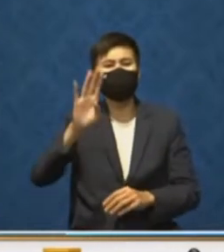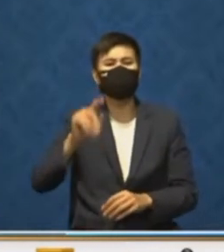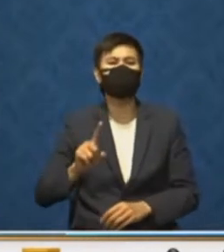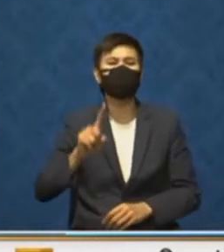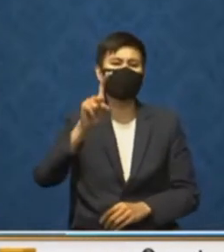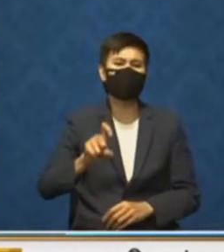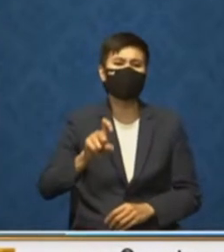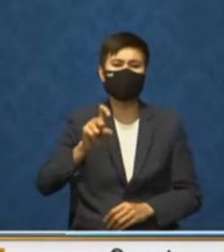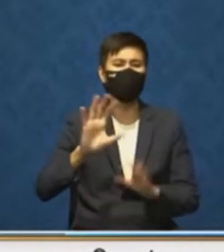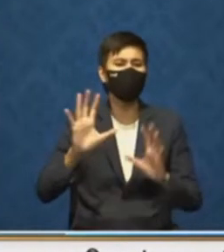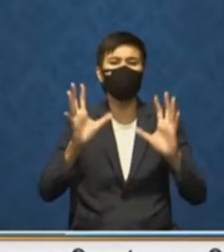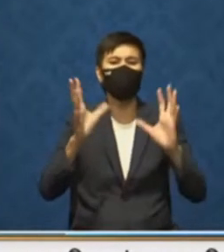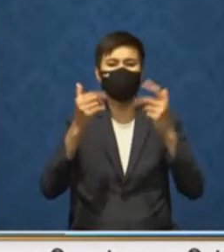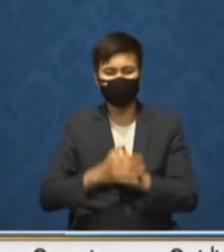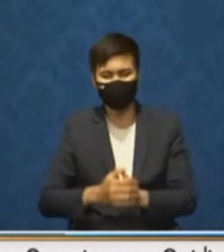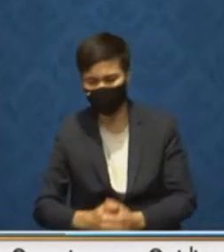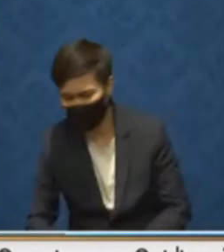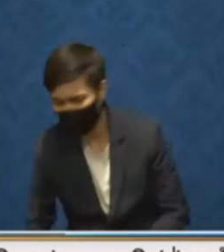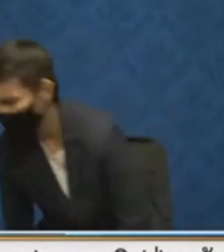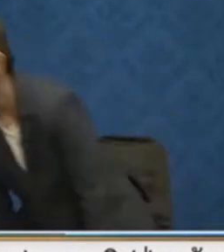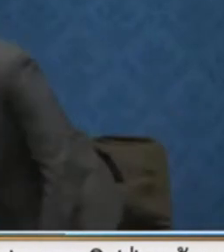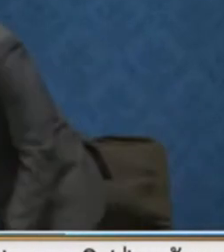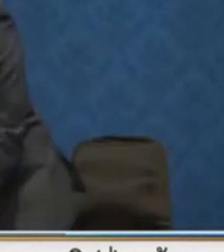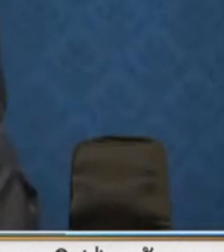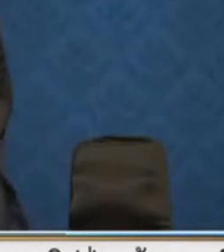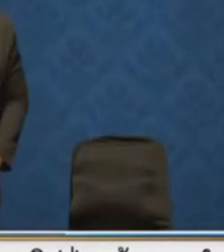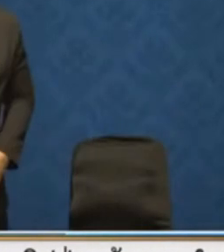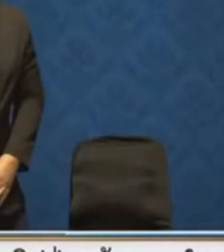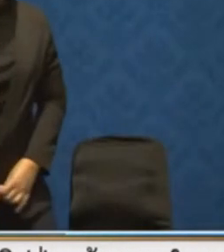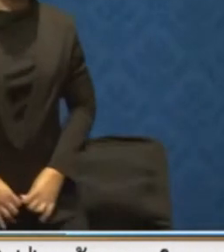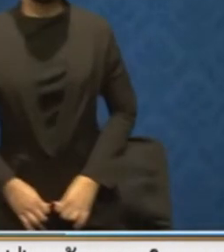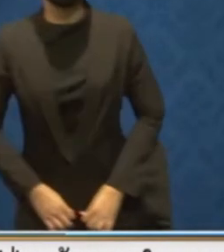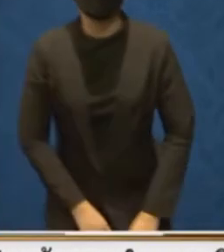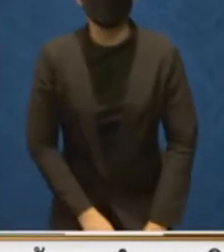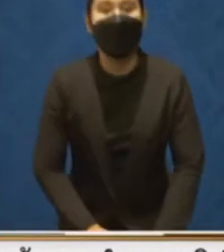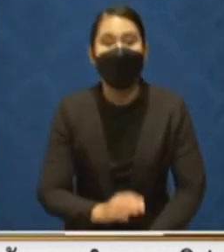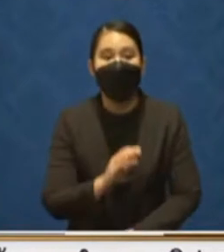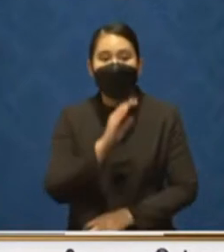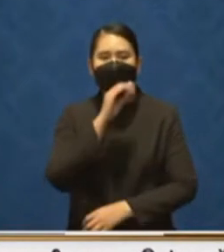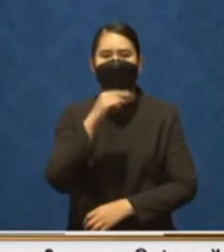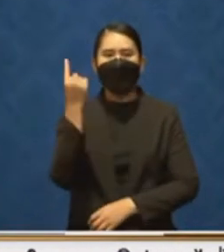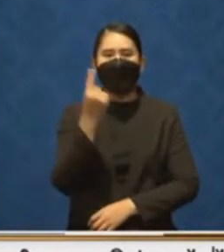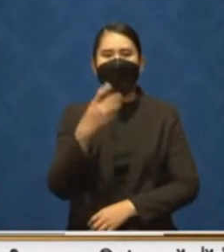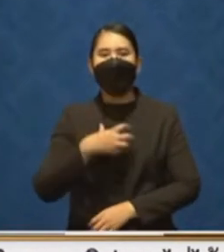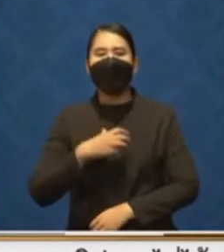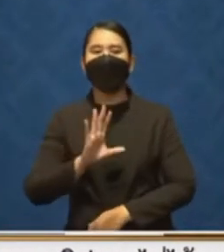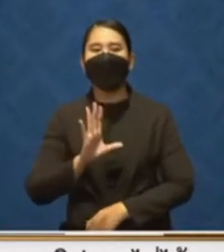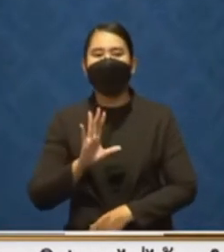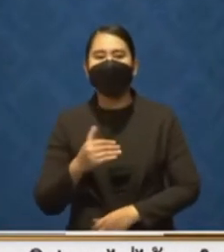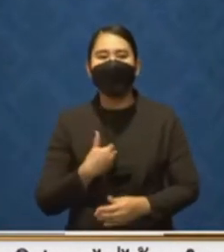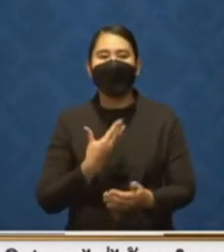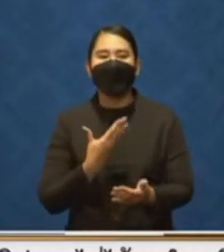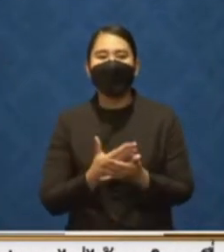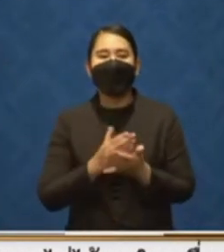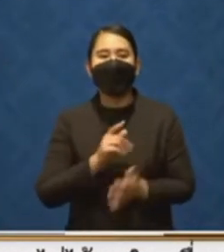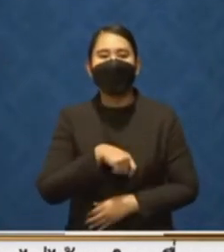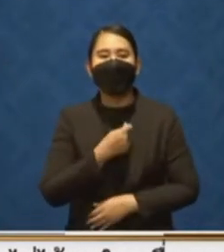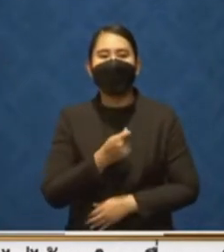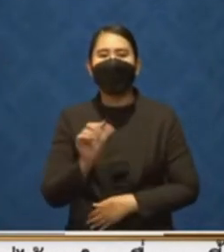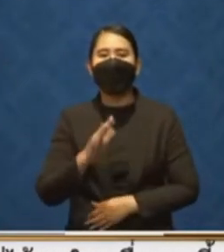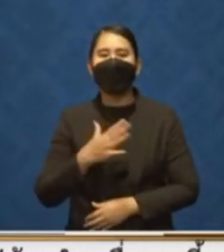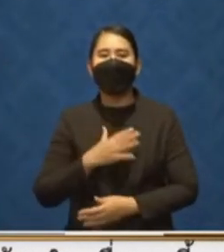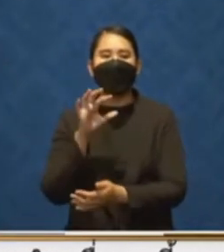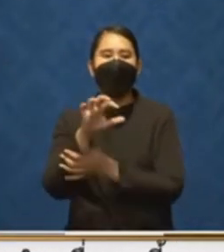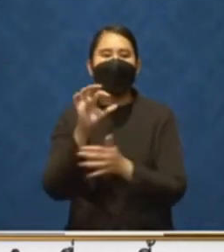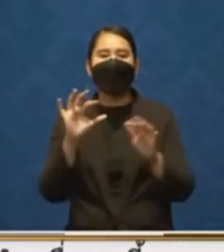ให้ไปชนเข้าไปซื้อเข้าไปเที่ยวแล้วครับผสมเงินเข้าไปด้วยแต่ก็ไม่อยากเที่ยวก็ไม่เที่ยวเขาก็ไม่ได้เงินไม่เสียเงินอะไรก็ผมไม่ได้บังคับดี